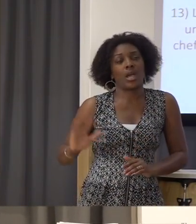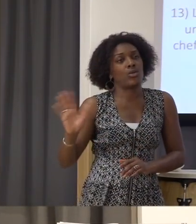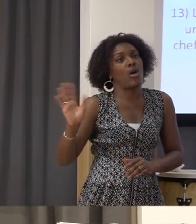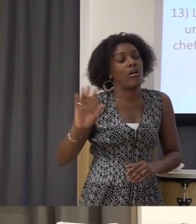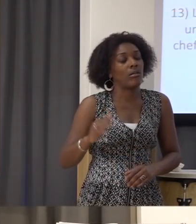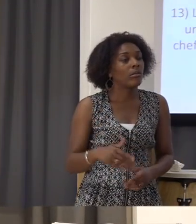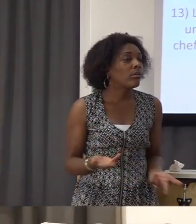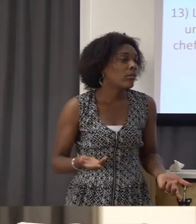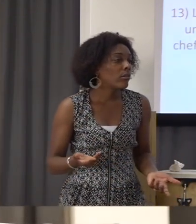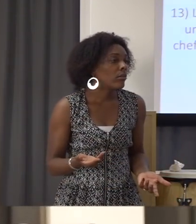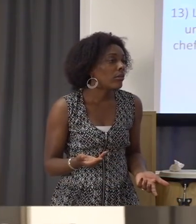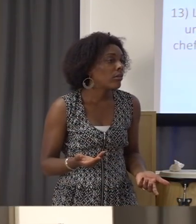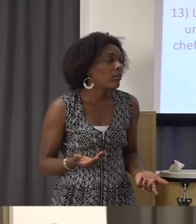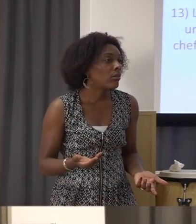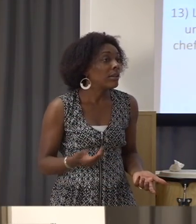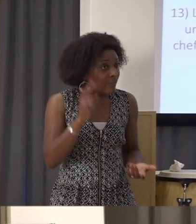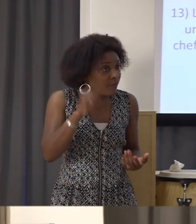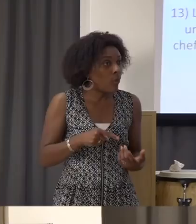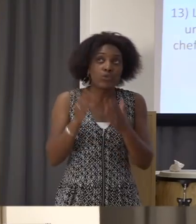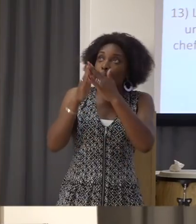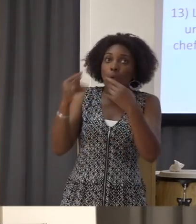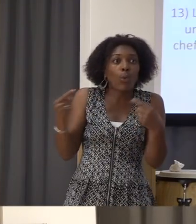À sa place, moi, je ferai comme Bartimée.